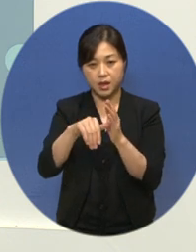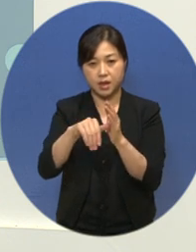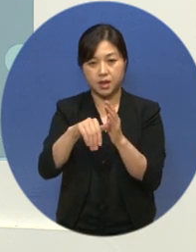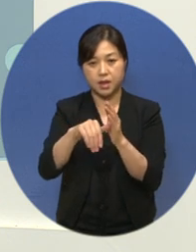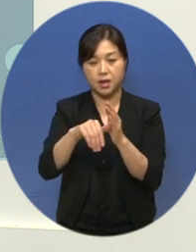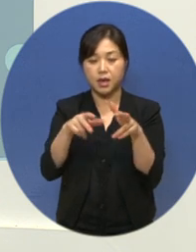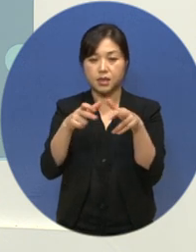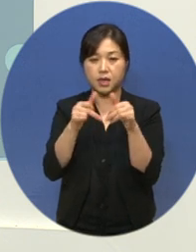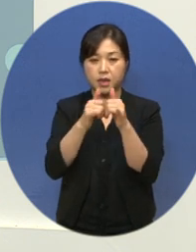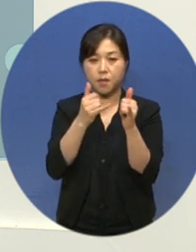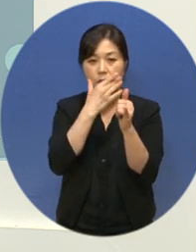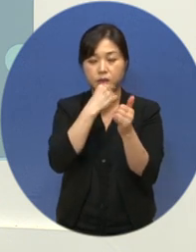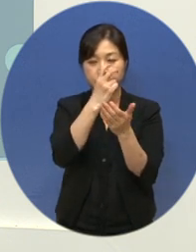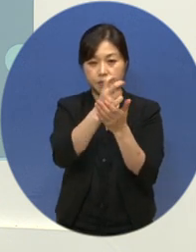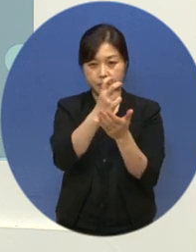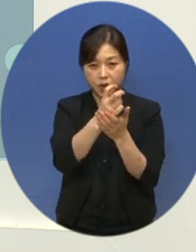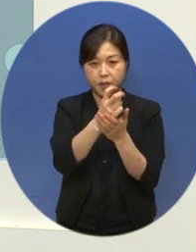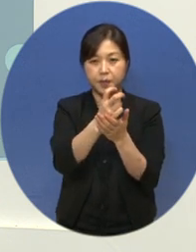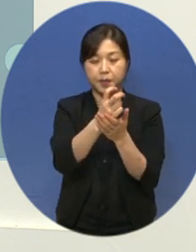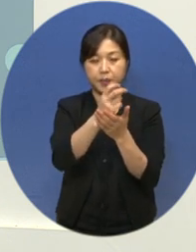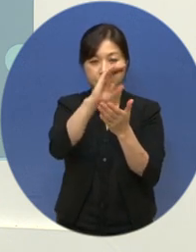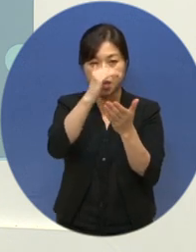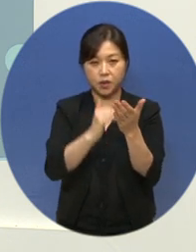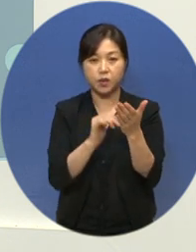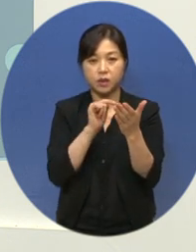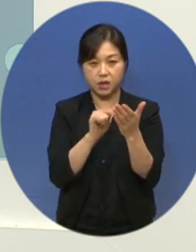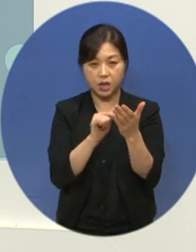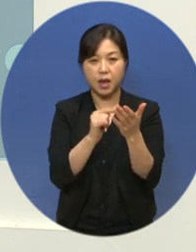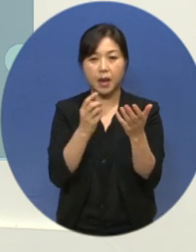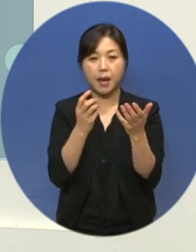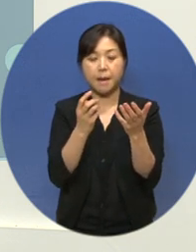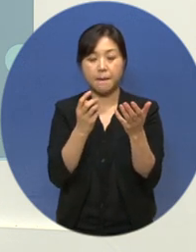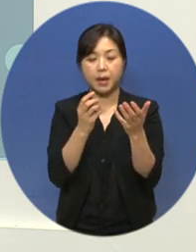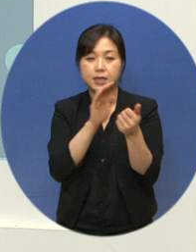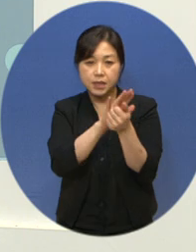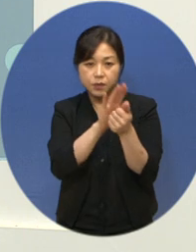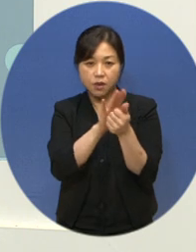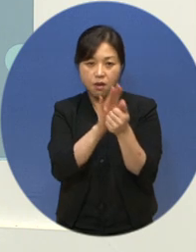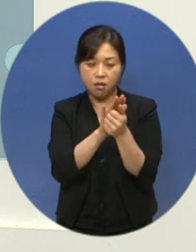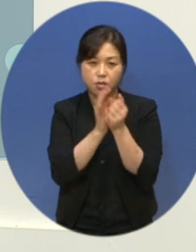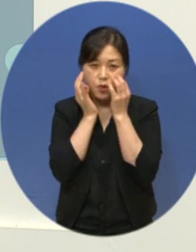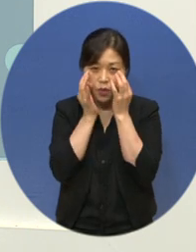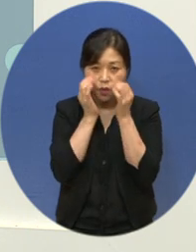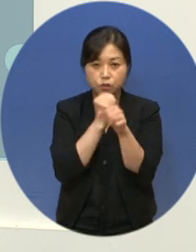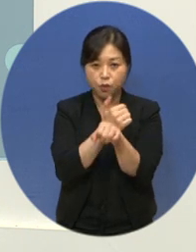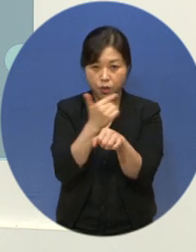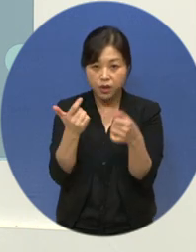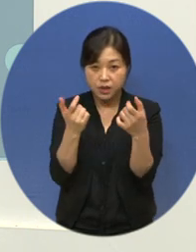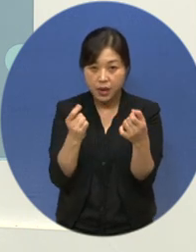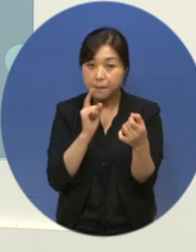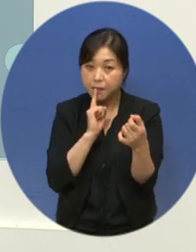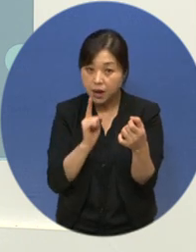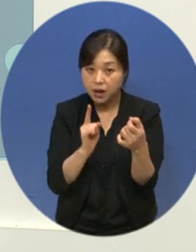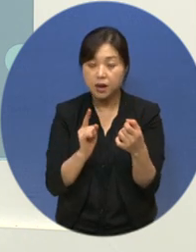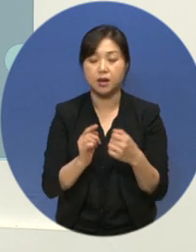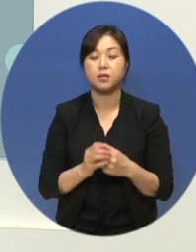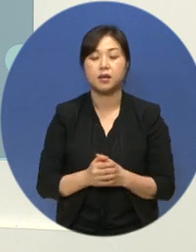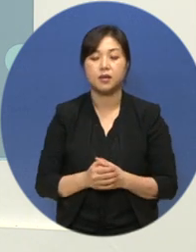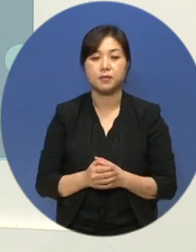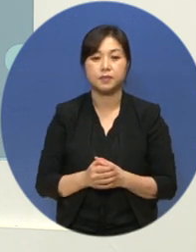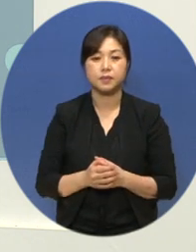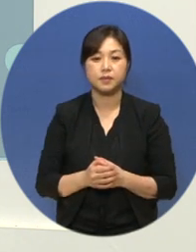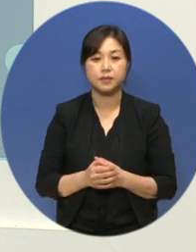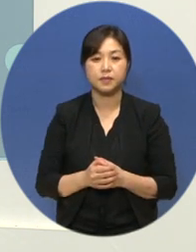때는 에 장애인복지 법안의 많은 그 지원을 아끼지 않으셨다 아예 이런 그 얘기가